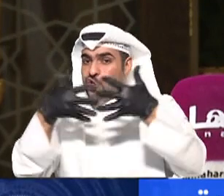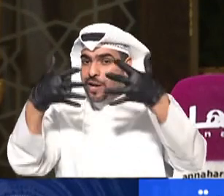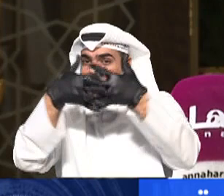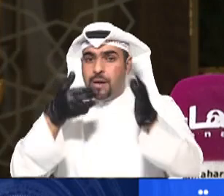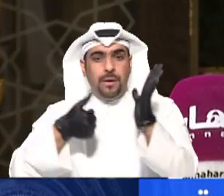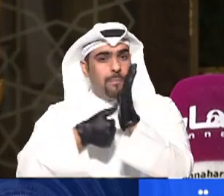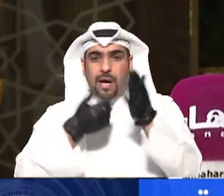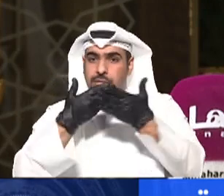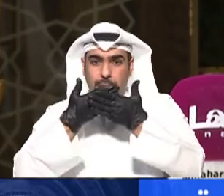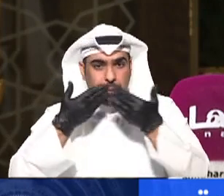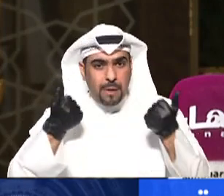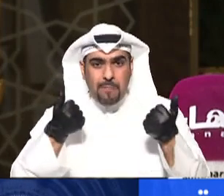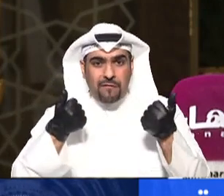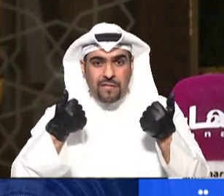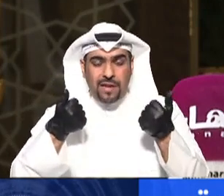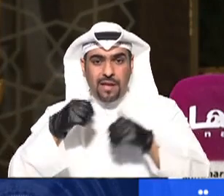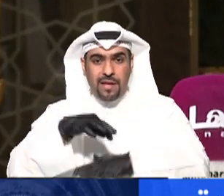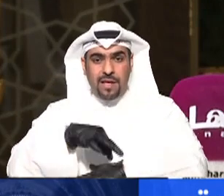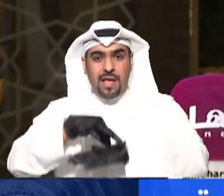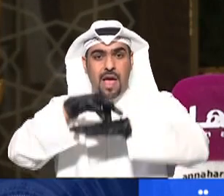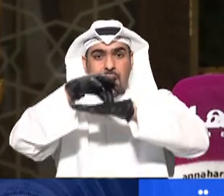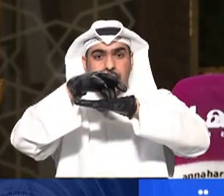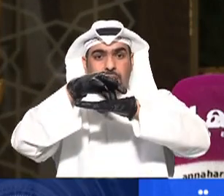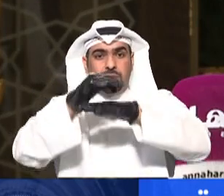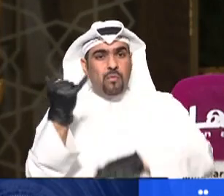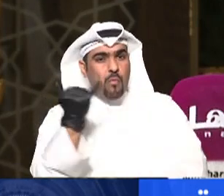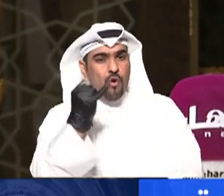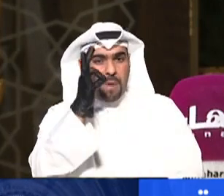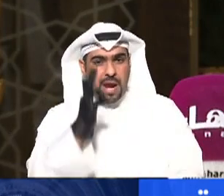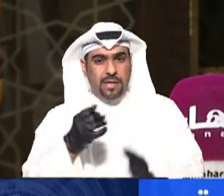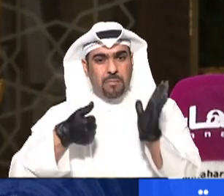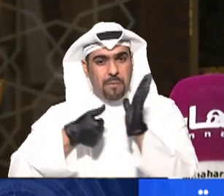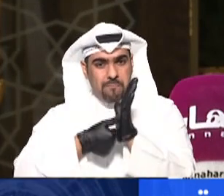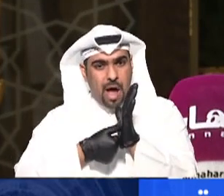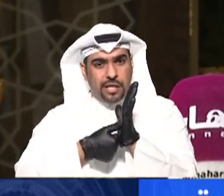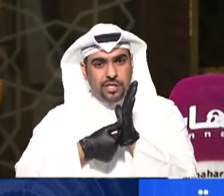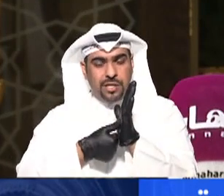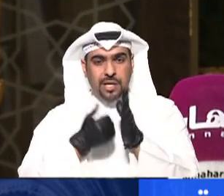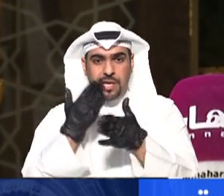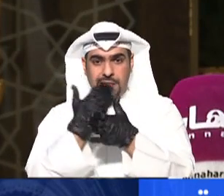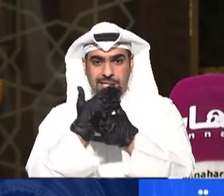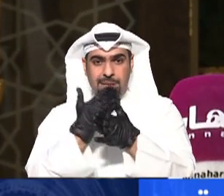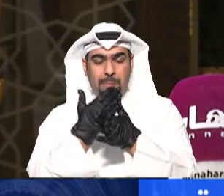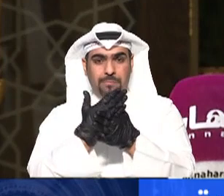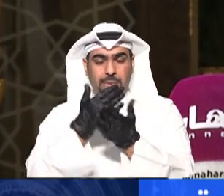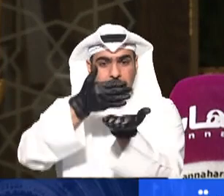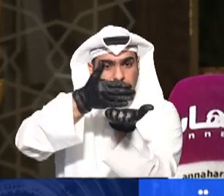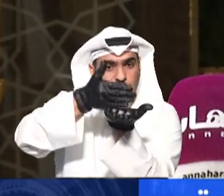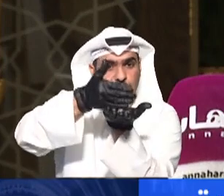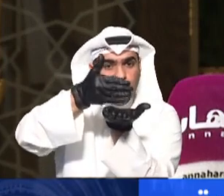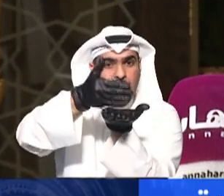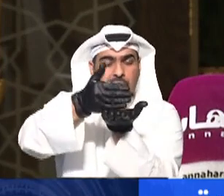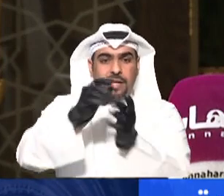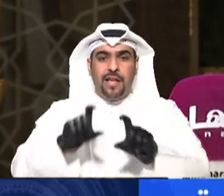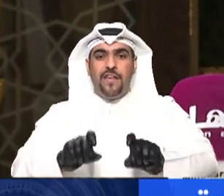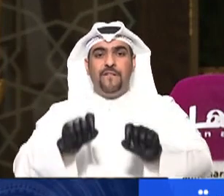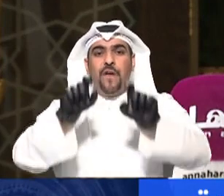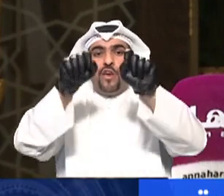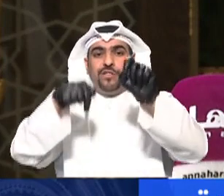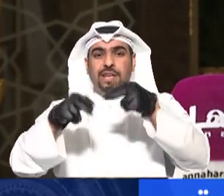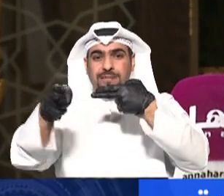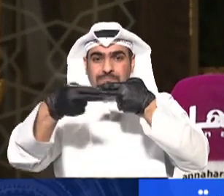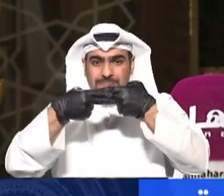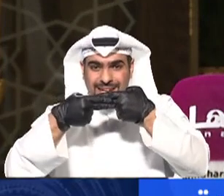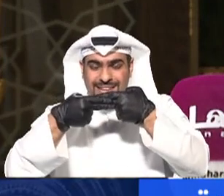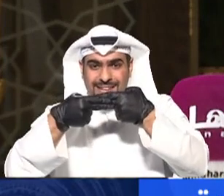يعني الناس اللي أرزاقهم أو رواتبهم متوقفة لأسباب إجرائية متعلق بالأزمة، هذه لازم تنحل،